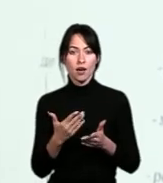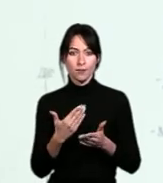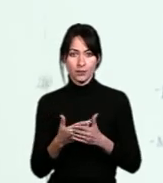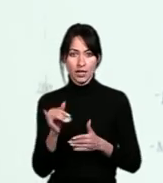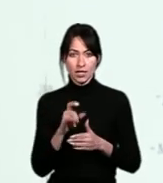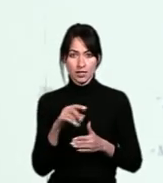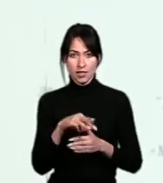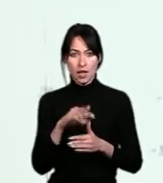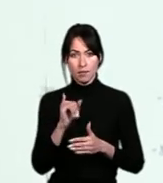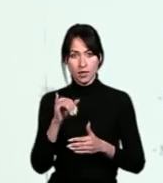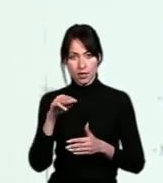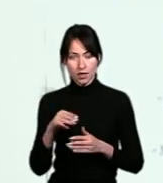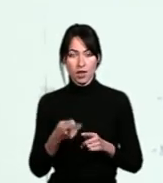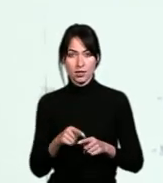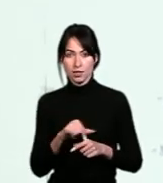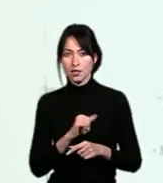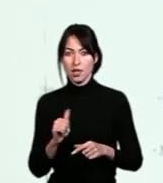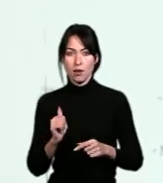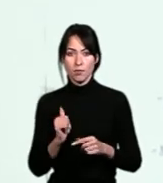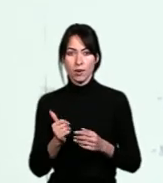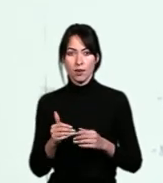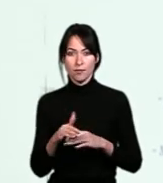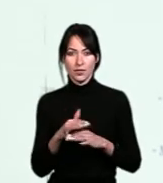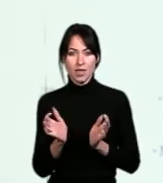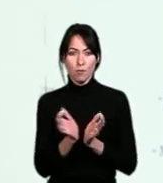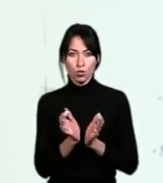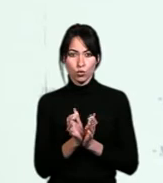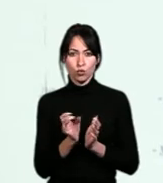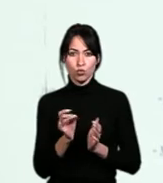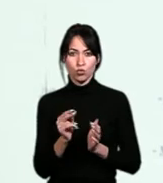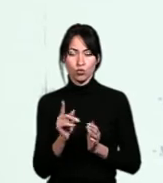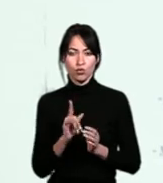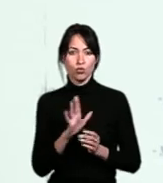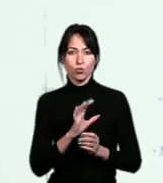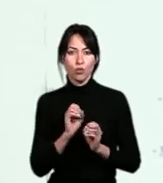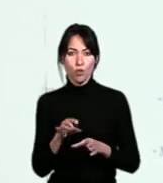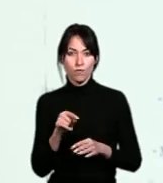із МІТ, це саме маса і тої забруднюючої речовини, яка була викинута.